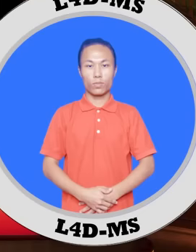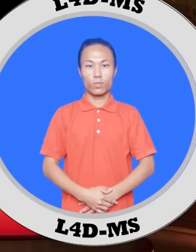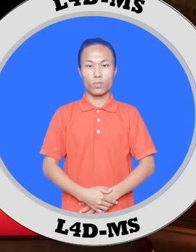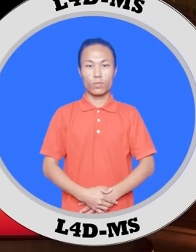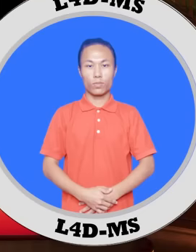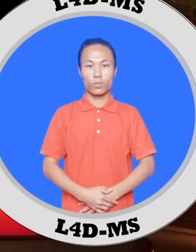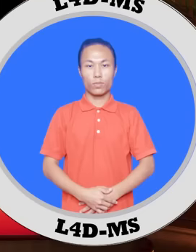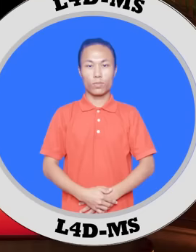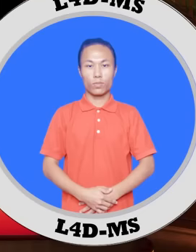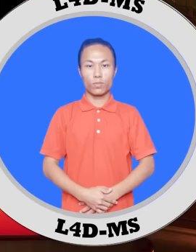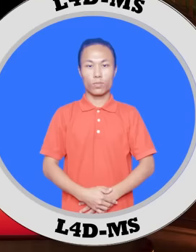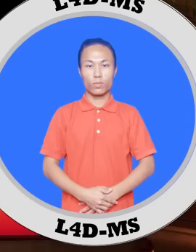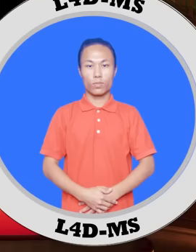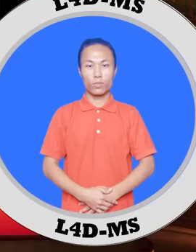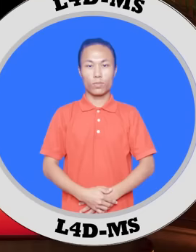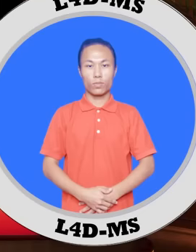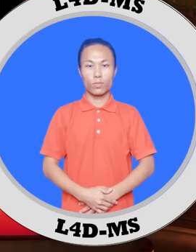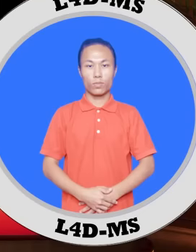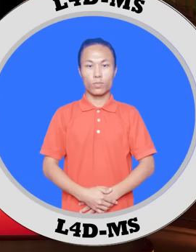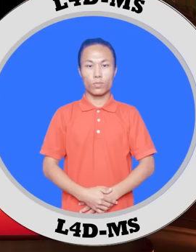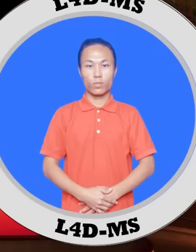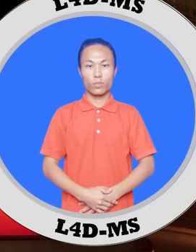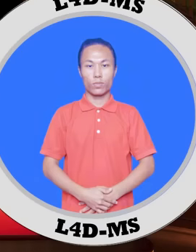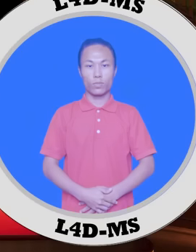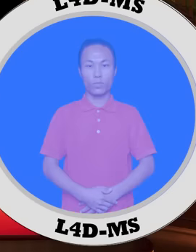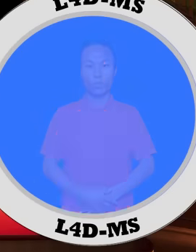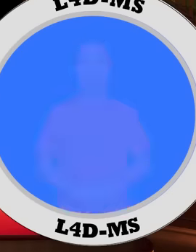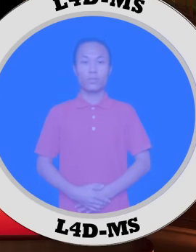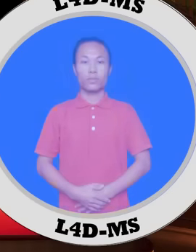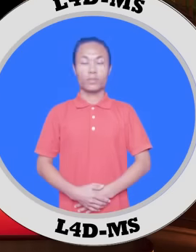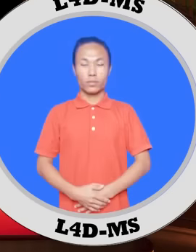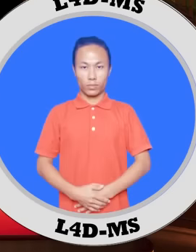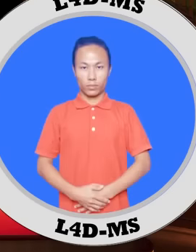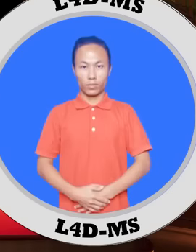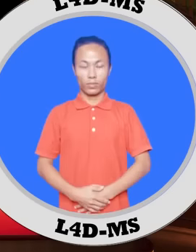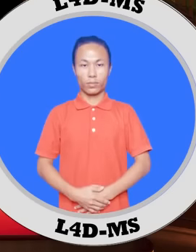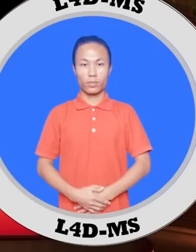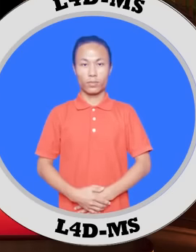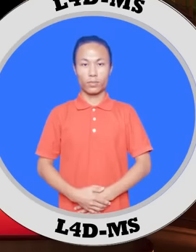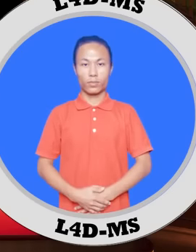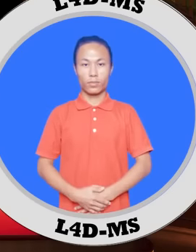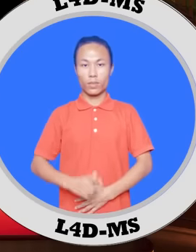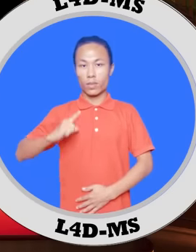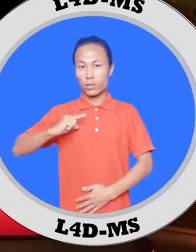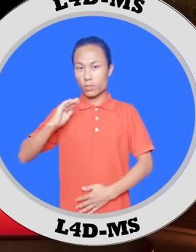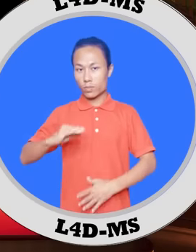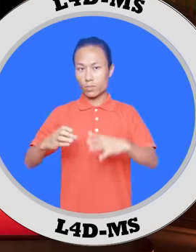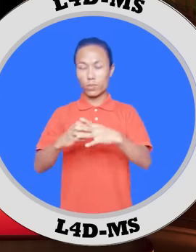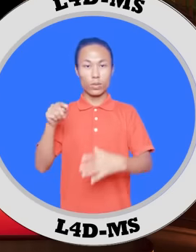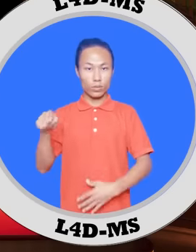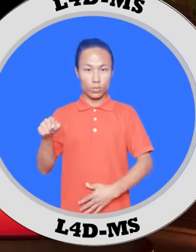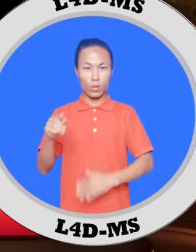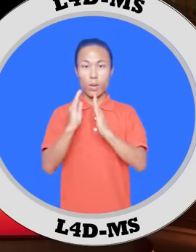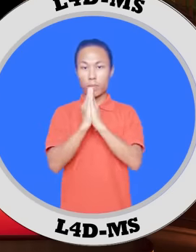တာတွေပြင်ဆင်ဆောင်ရွက်ကြရမှာဖြစ်ပါတယ်လို့ပြည်အောင်စုဝန်ကြီးချုပ်ကပြောကြားခဲ့ပါတယ်။ငွေကြေးတန်ဖိုးကြာဆင်းမှုတွေနဲ့အတူအထွေထွေ